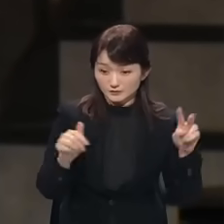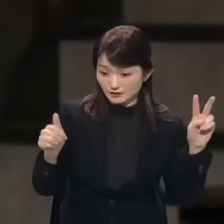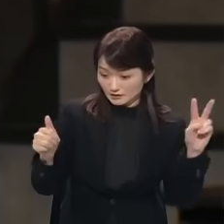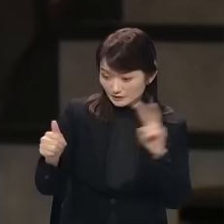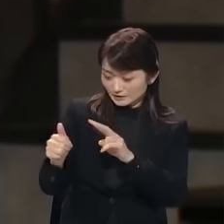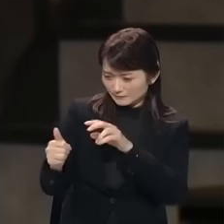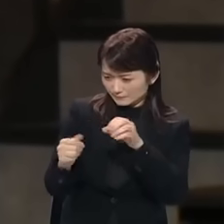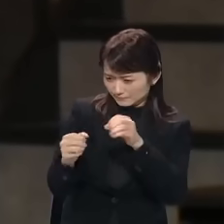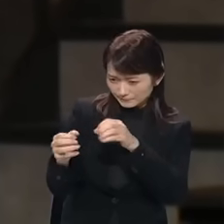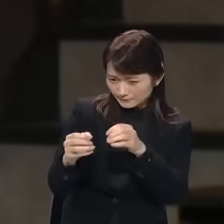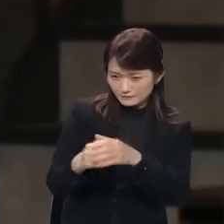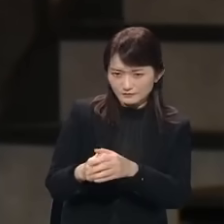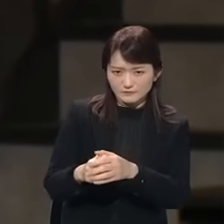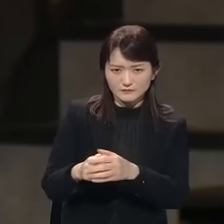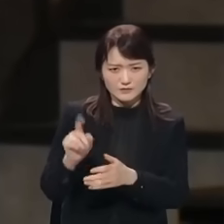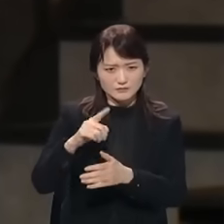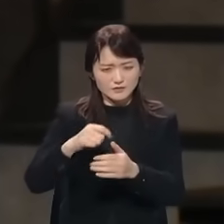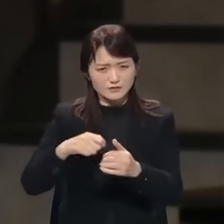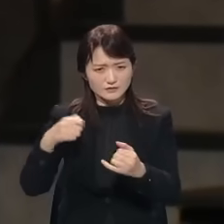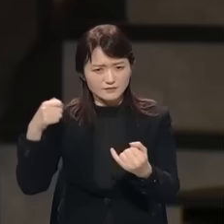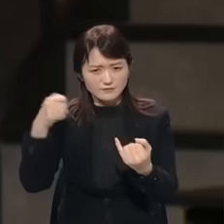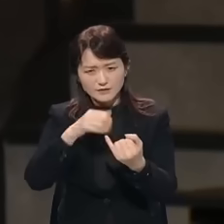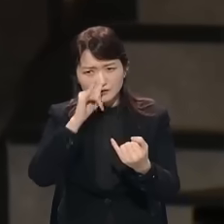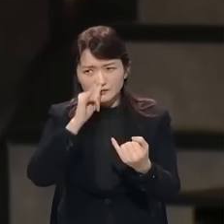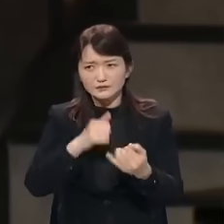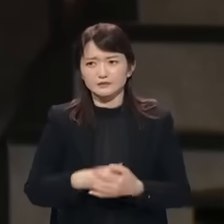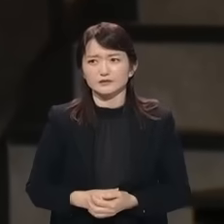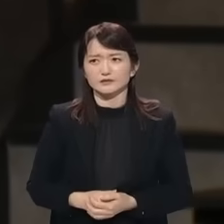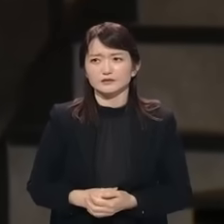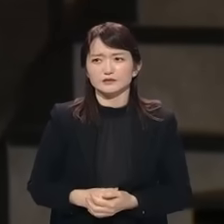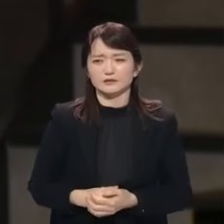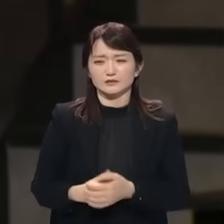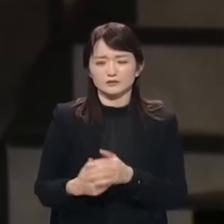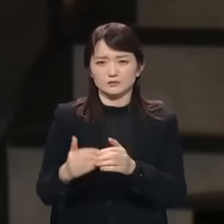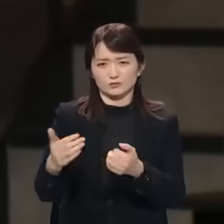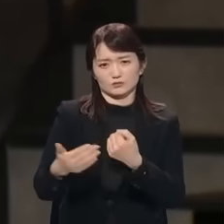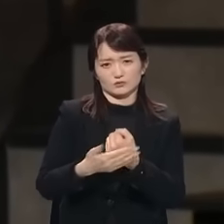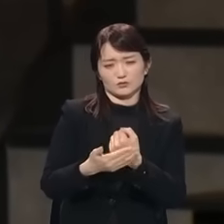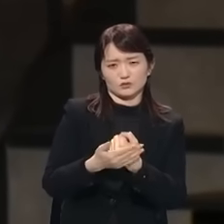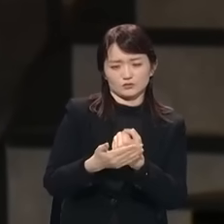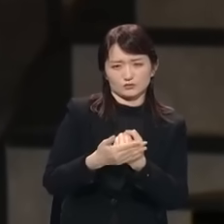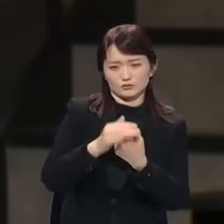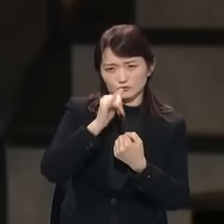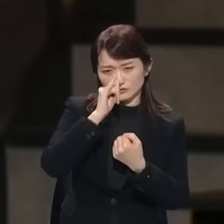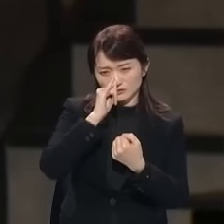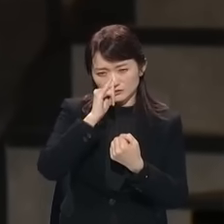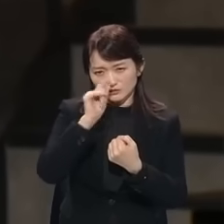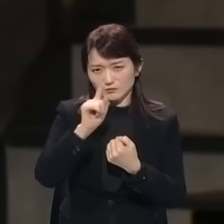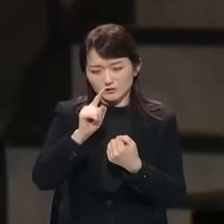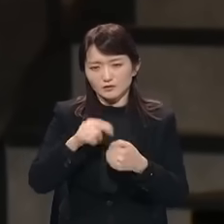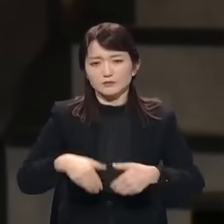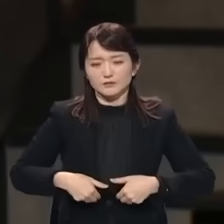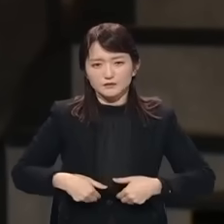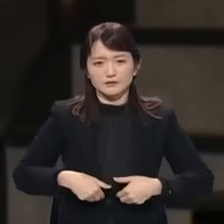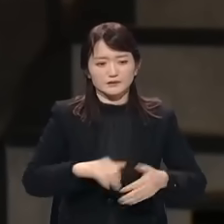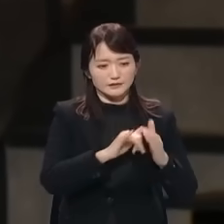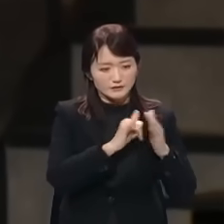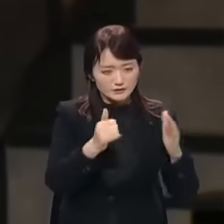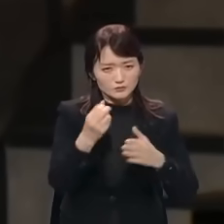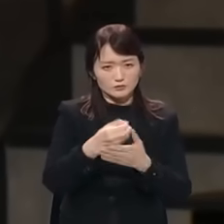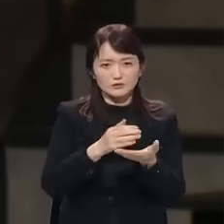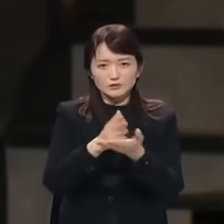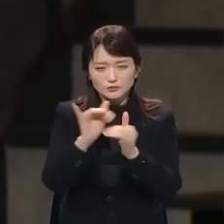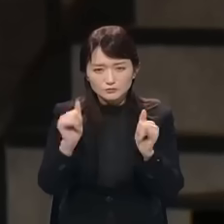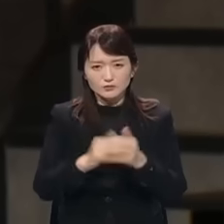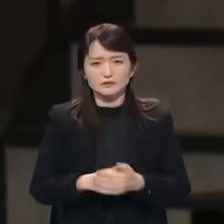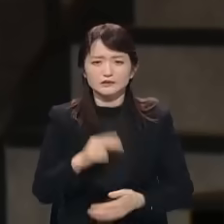하고 또 해버지가 있을 수 있기 때문에지지 체계지지 시스템을 좀 마련을 해야 돼요 가족이라 그가 전문가라 그가 또 심각할 경우에는